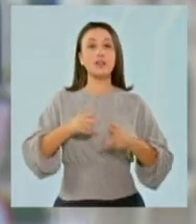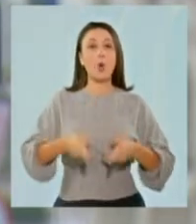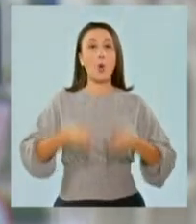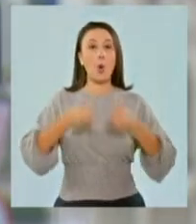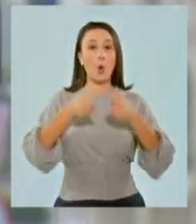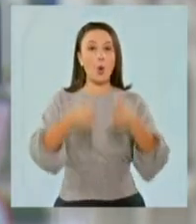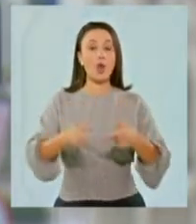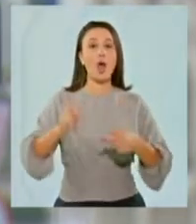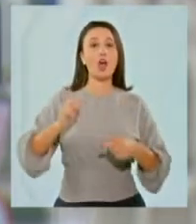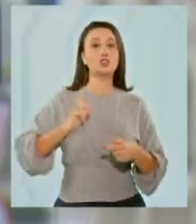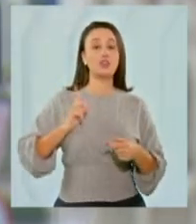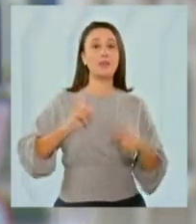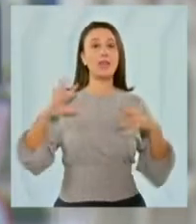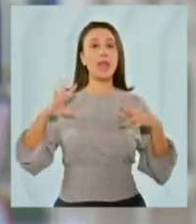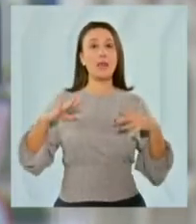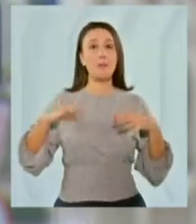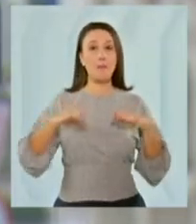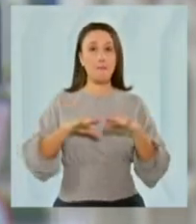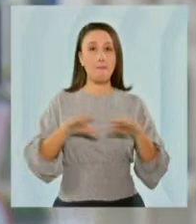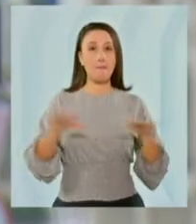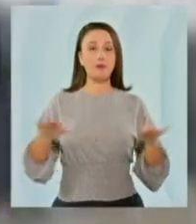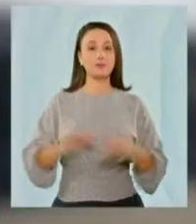holuri și așteaptă eliberarea unui pat.